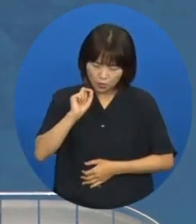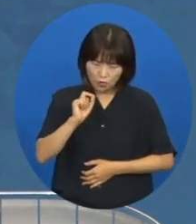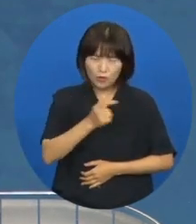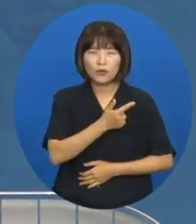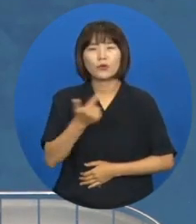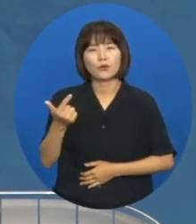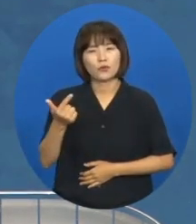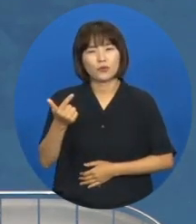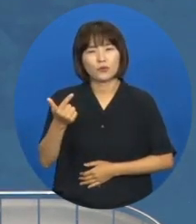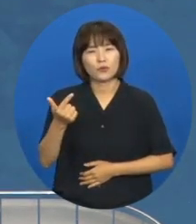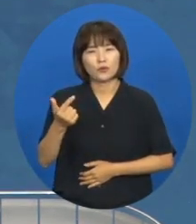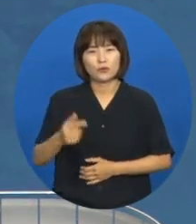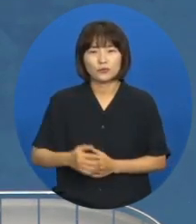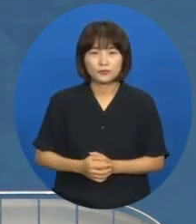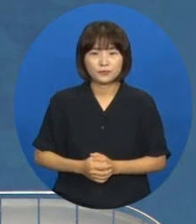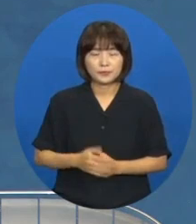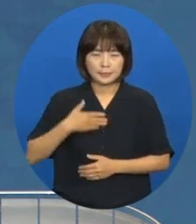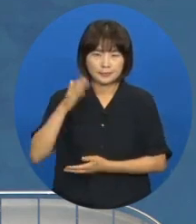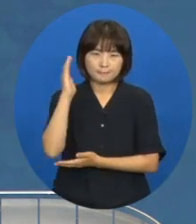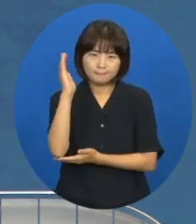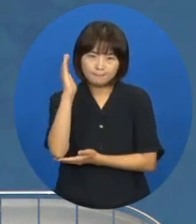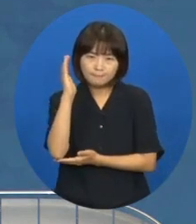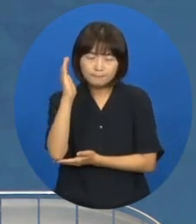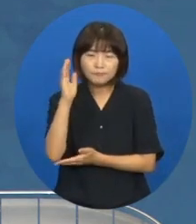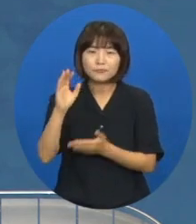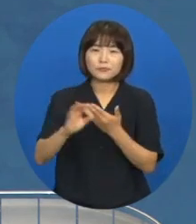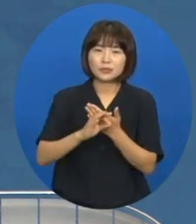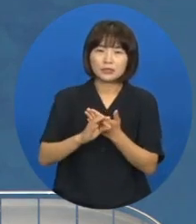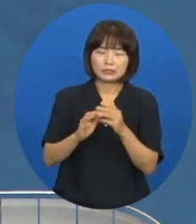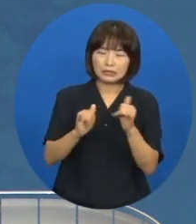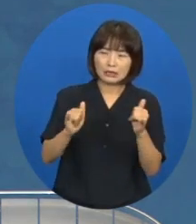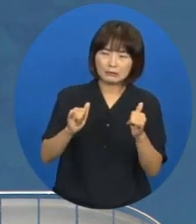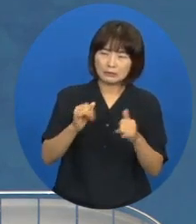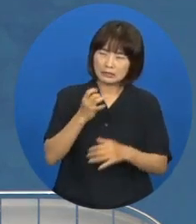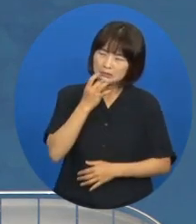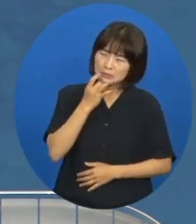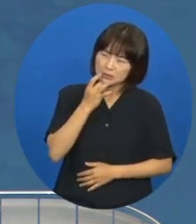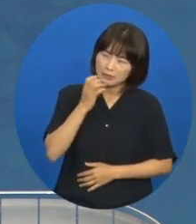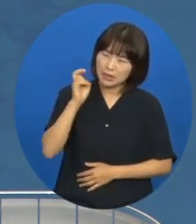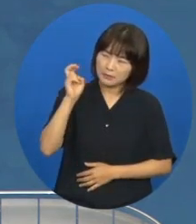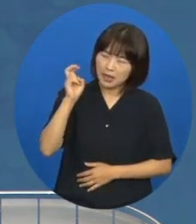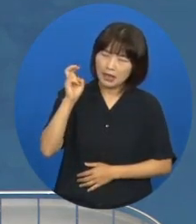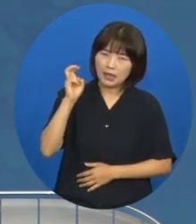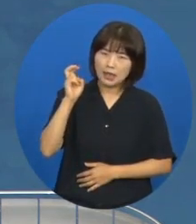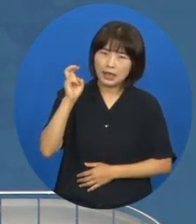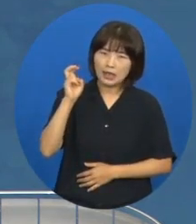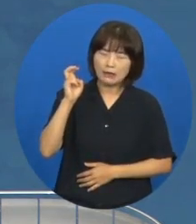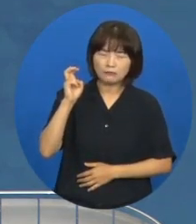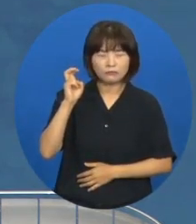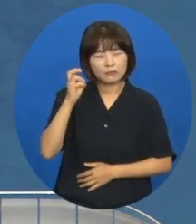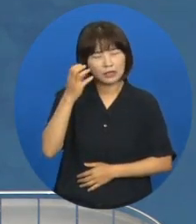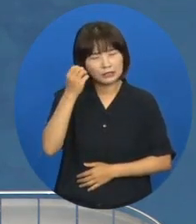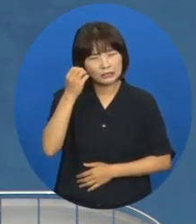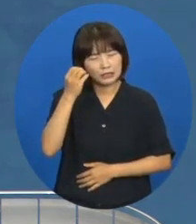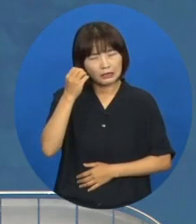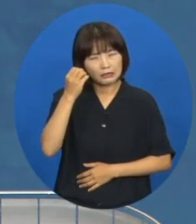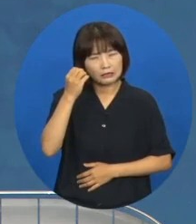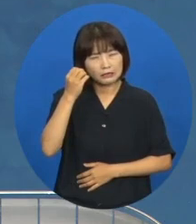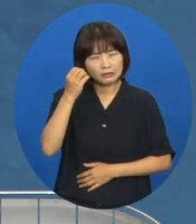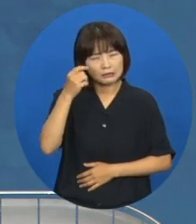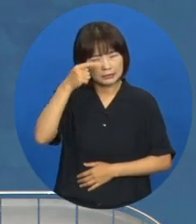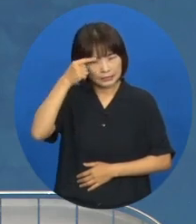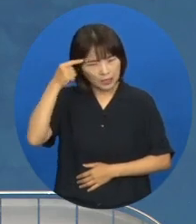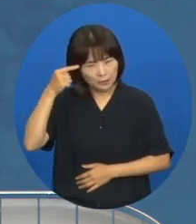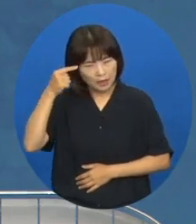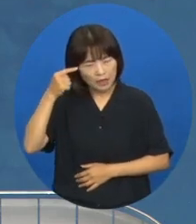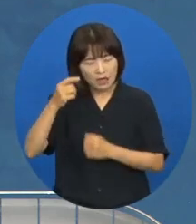컸었고요. 제가 설교하면 아마 사람들이 비웃을 거야. 그런 이상한 트라우마에